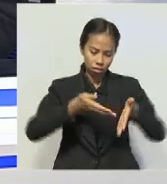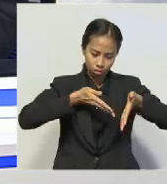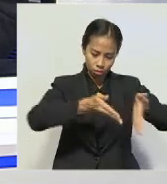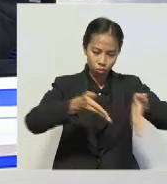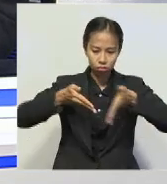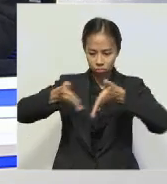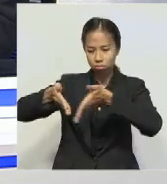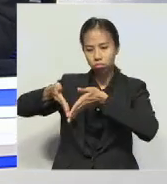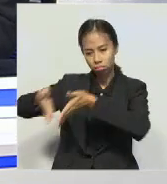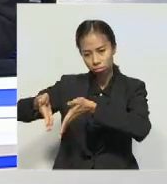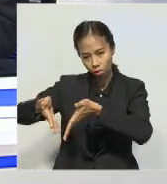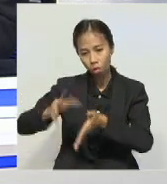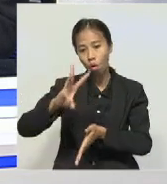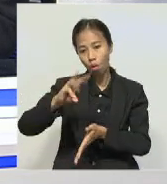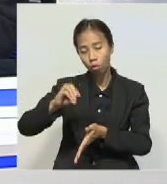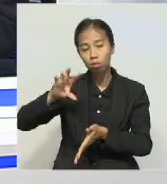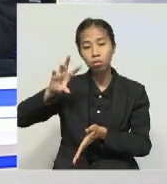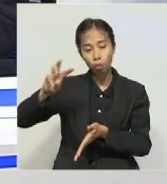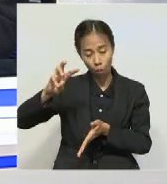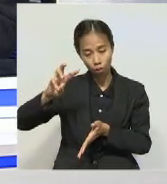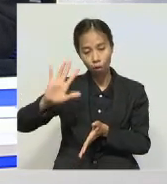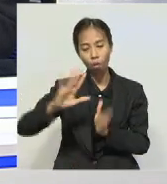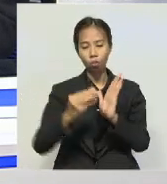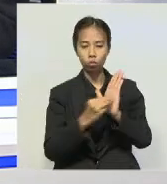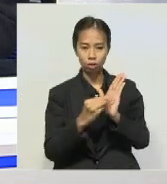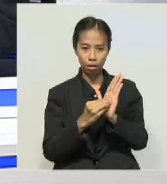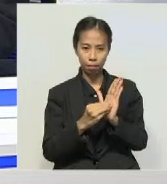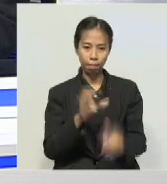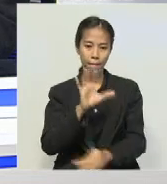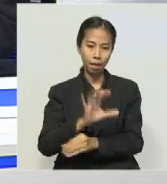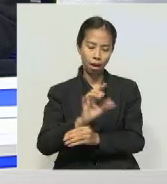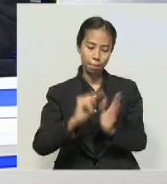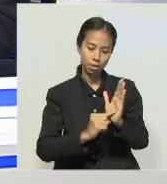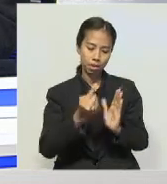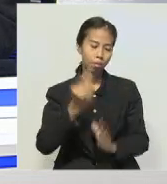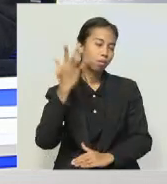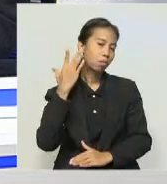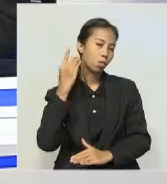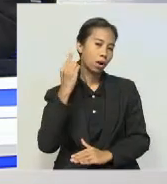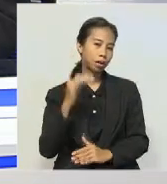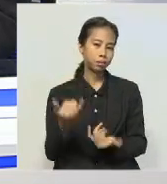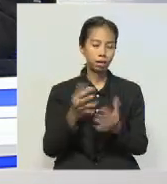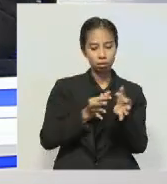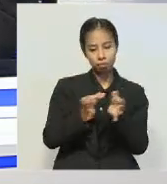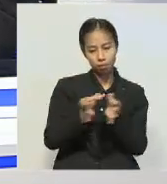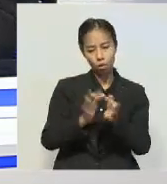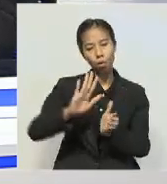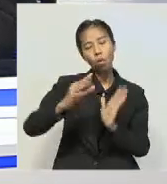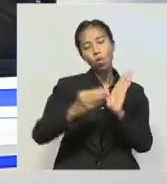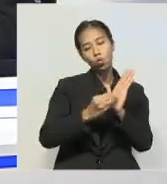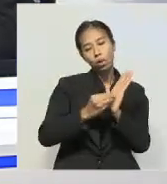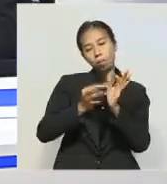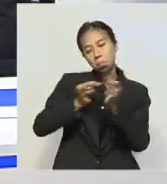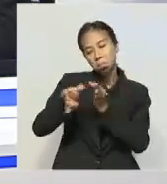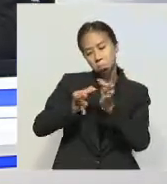66สายนะคะในพื้นที่กรุงเทพมหานครเริ่มมีผลบังคับใช้ไปตั้งแต่เมื่อวานนี้นะคะก็มีคำชี้แจงจากกรุงเทพมหาน